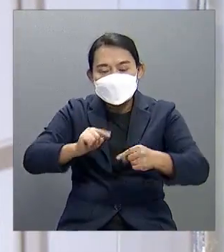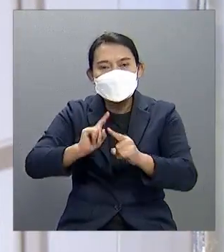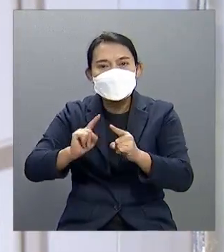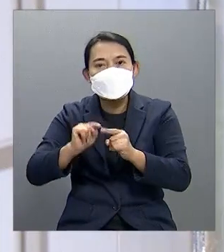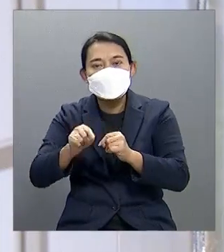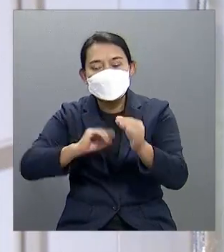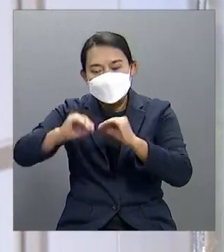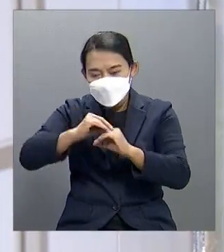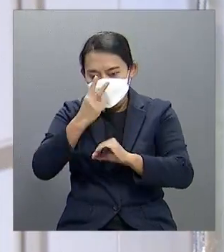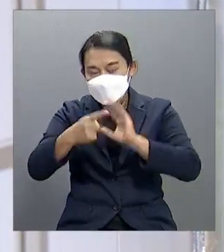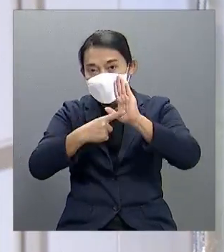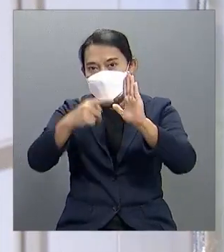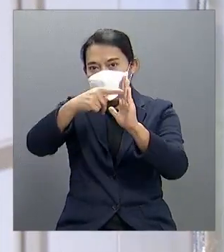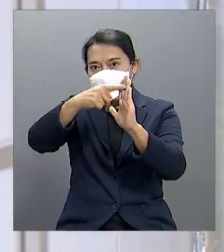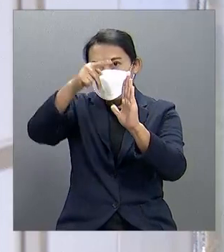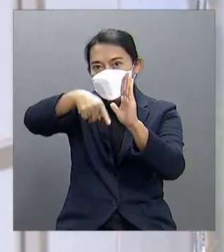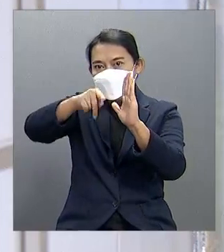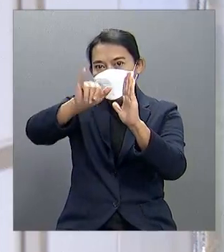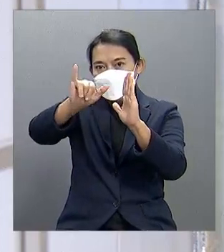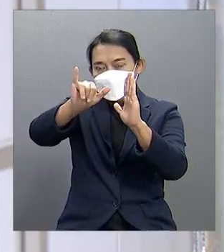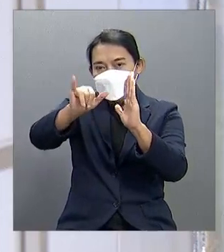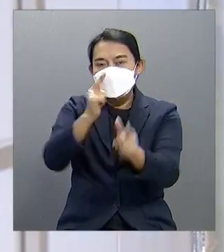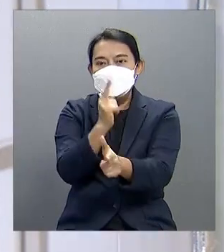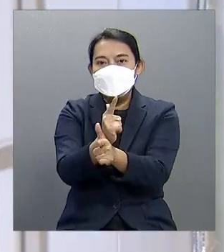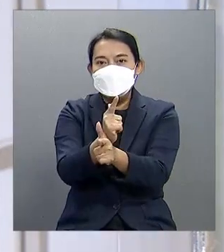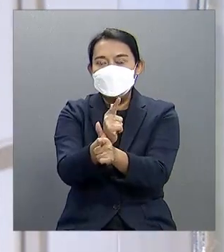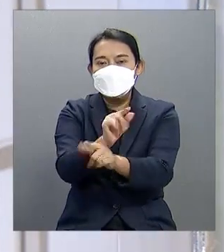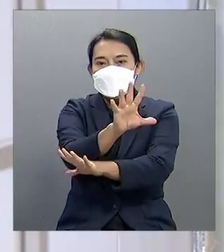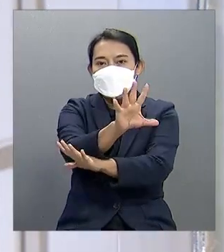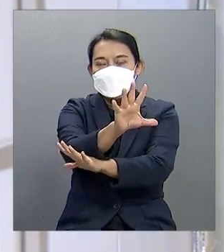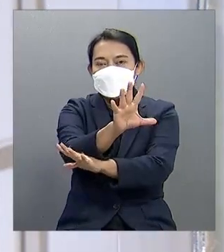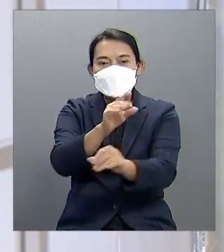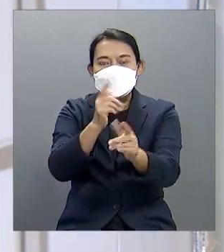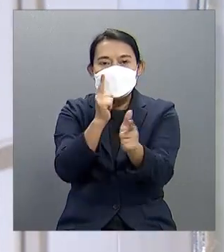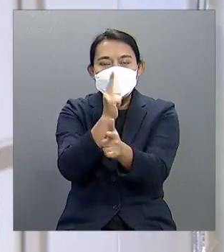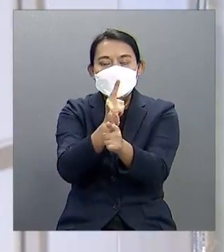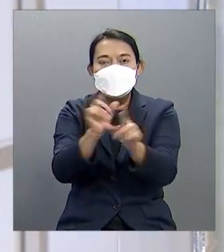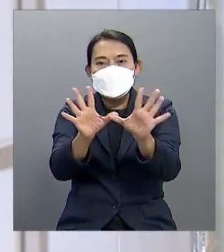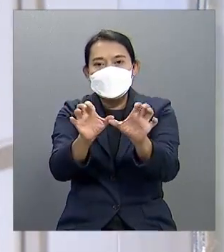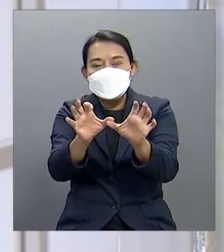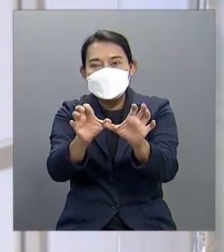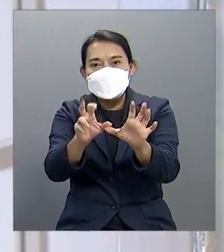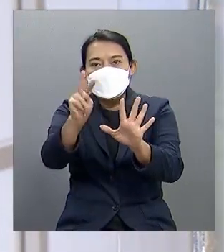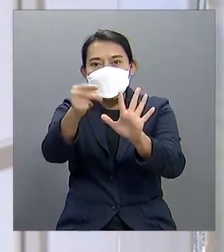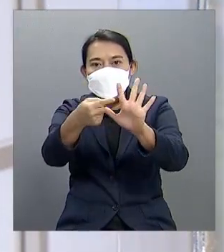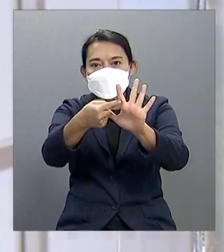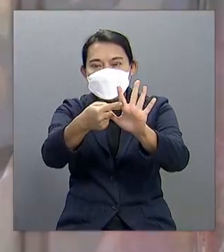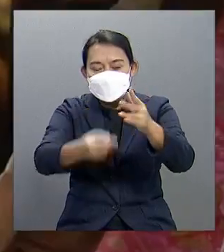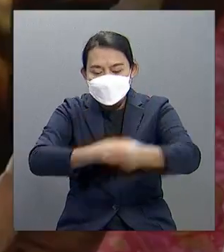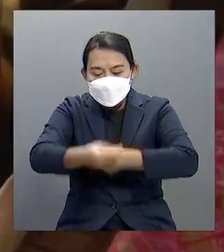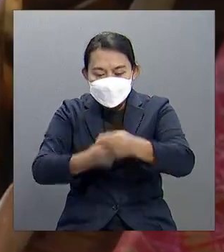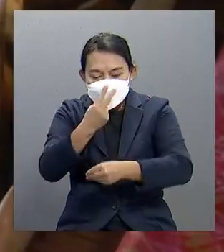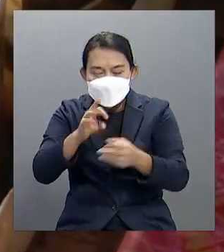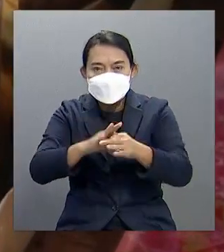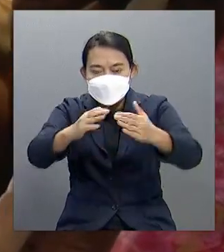ที่พะเยาครับเค้าเลี้ยงปูนาไม่พอแปรรูปขายรายได้ไม่เบานะครับเยอะมากต่อเดือนไปดูกันหน่อยครับ